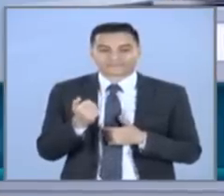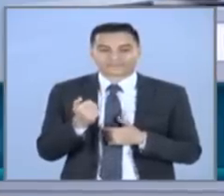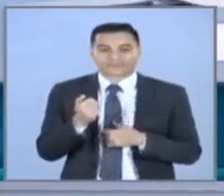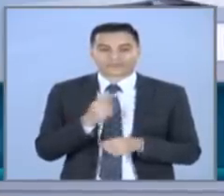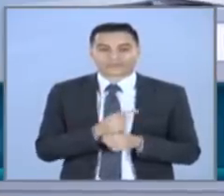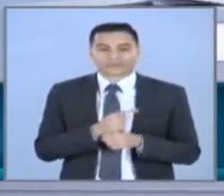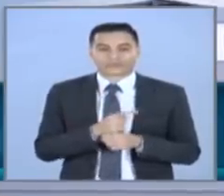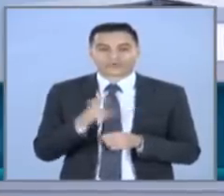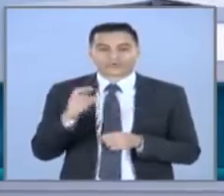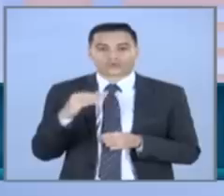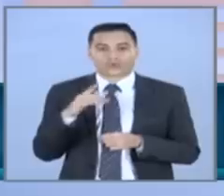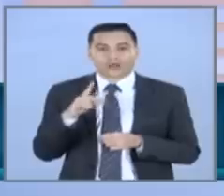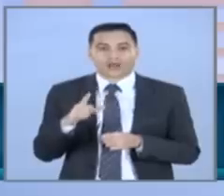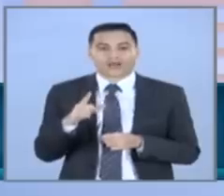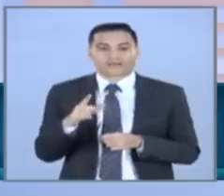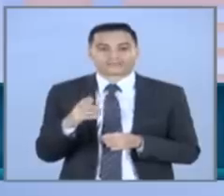دكتور فيكتور. زحل.